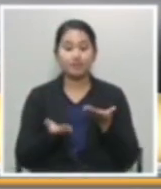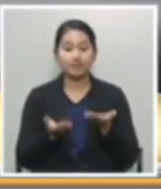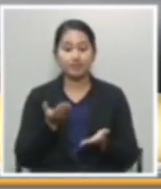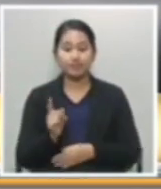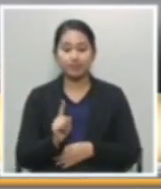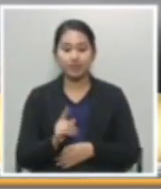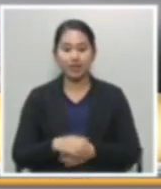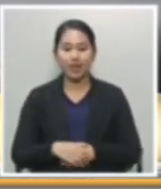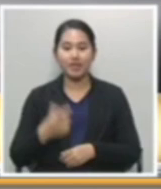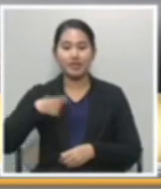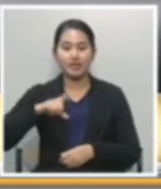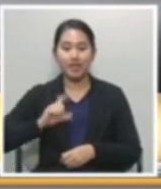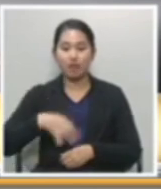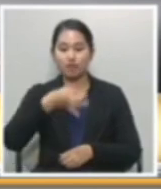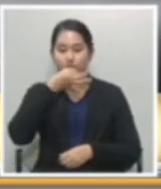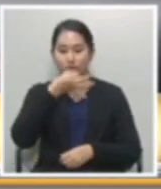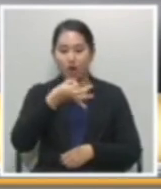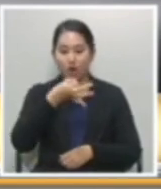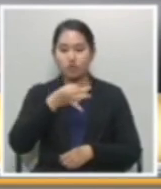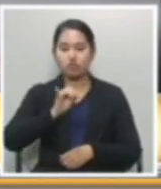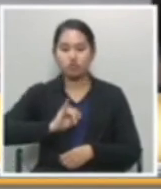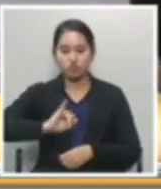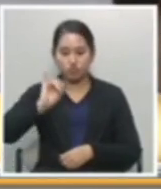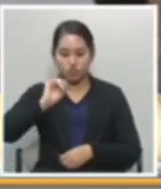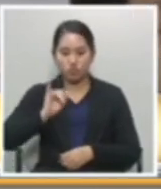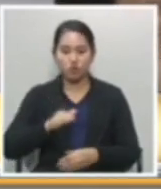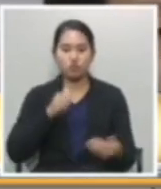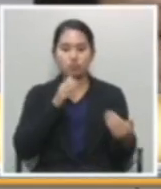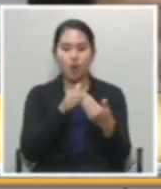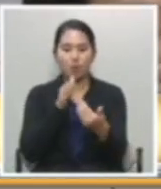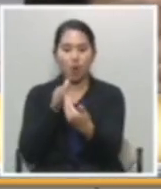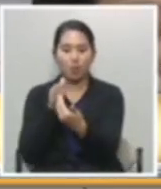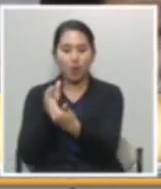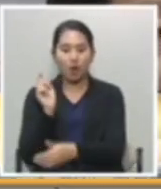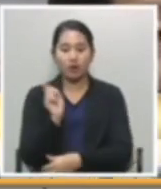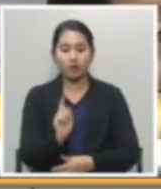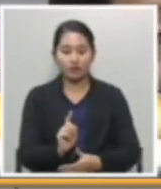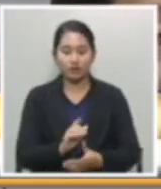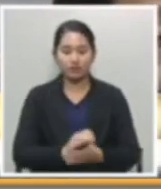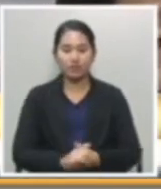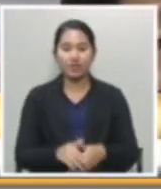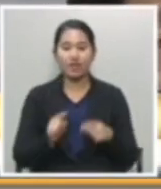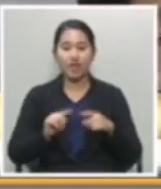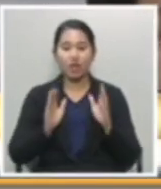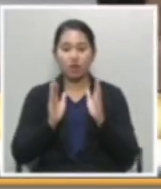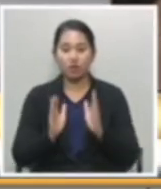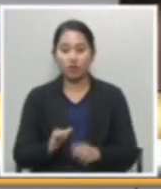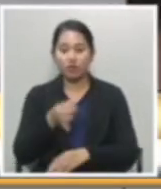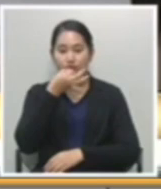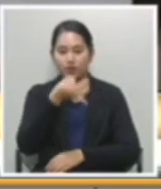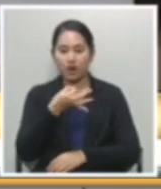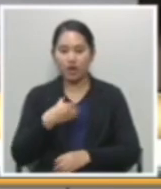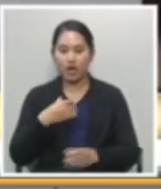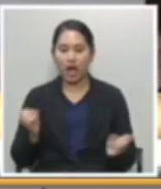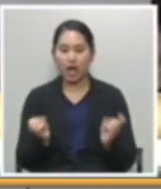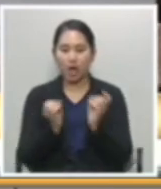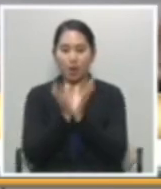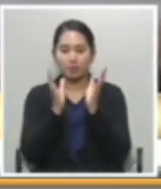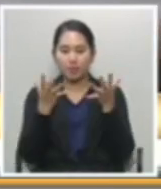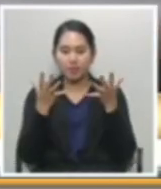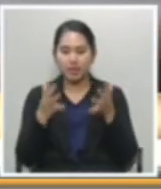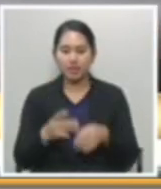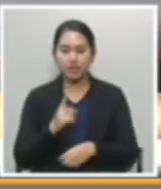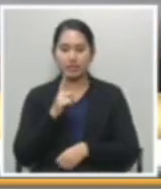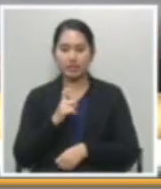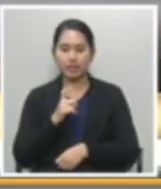องให้ถูกศาลด้วยนะครับแต่ปรากฏว่าคนฟ้องไม่ใช่ผู้เสียหายโ